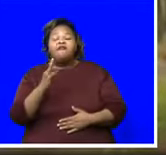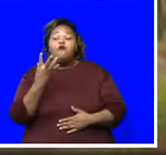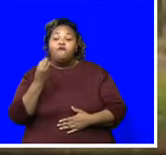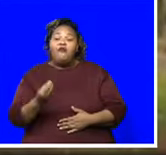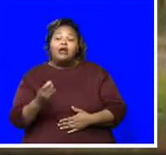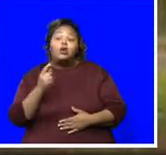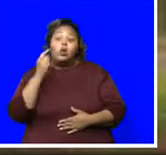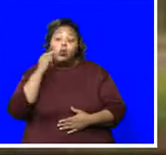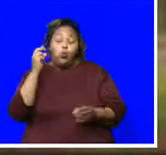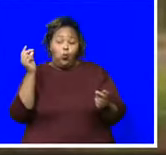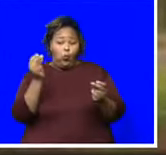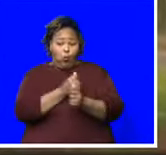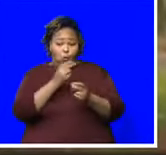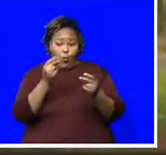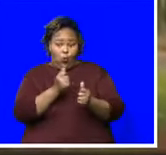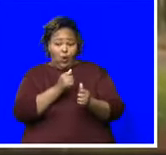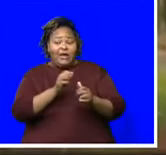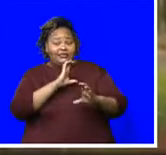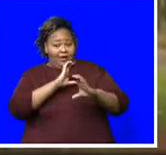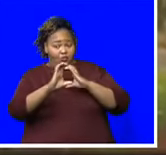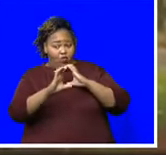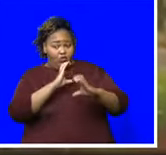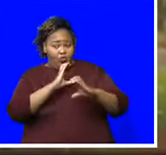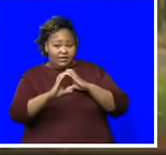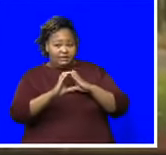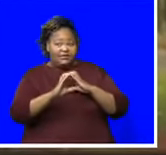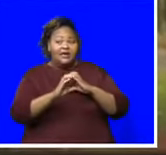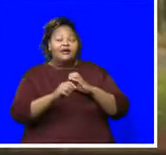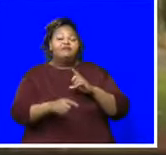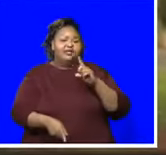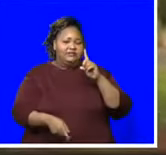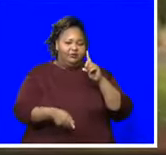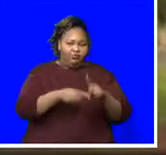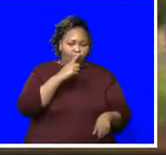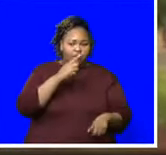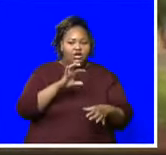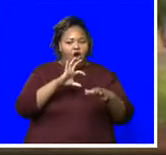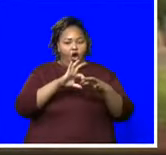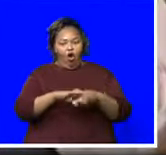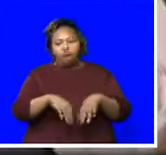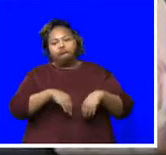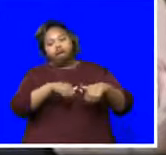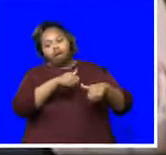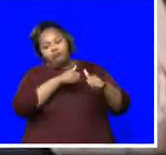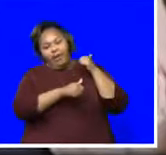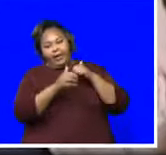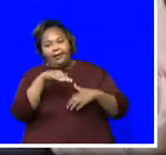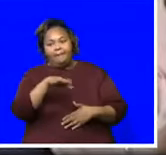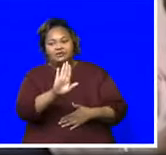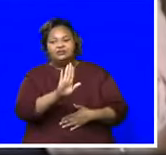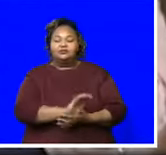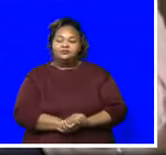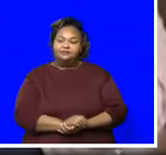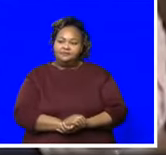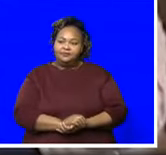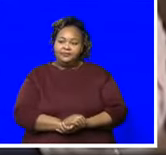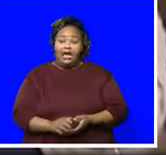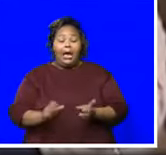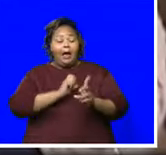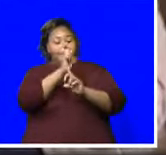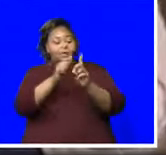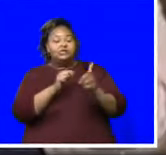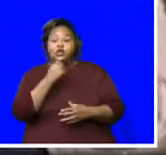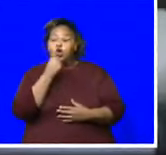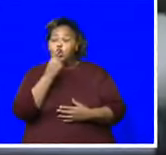ngasekhaya nyalo sekufuna sichubeke naye aze afike la iteta khona sekuyichallenge. Simelana uthi solo tikolwa